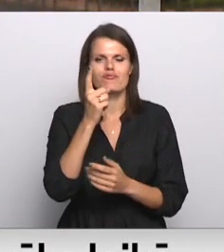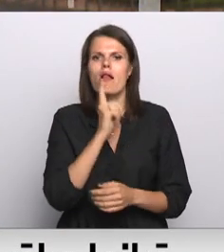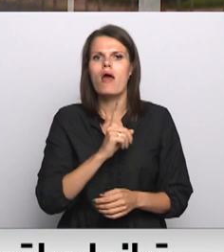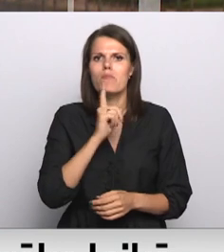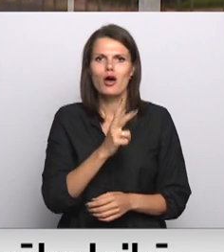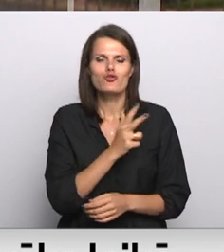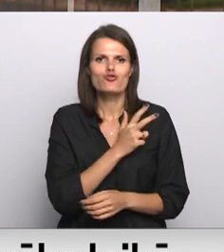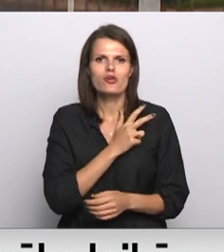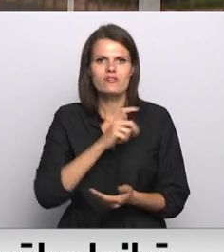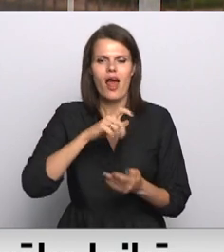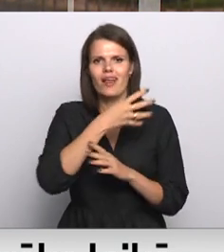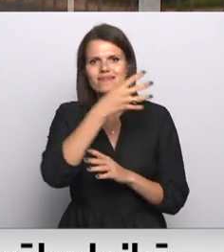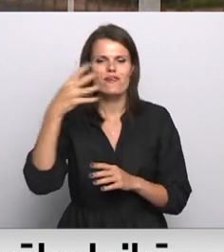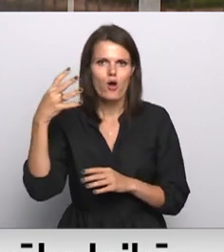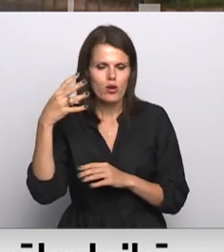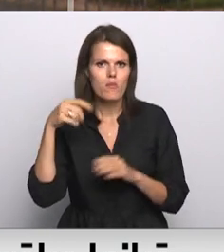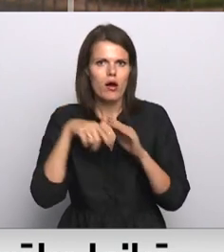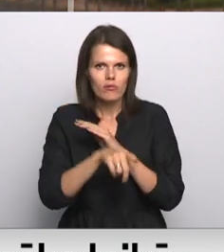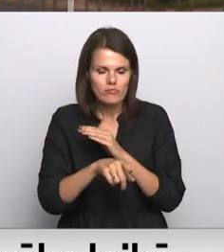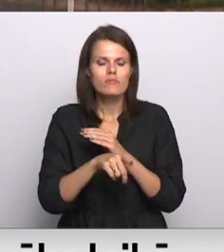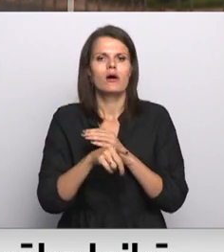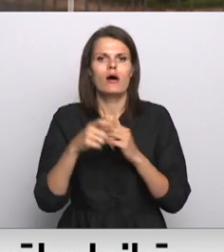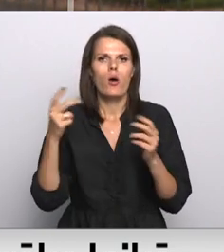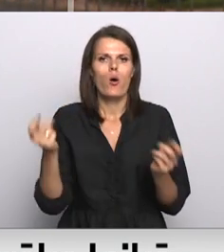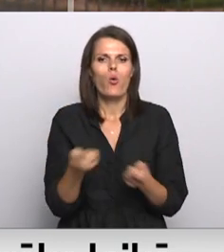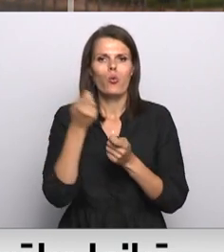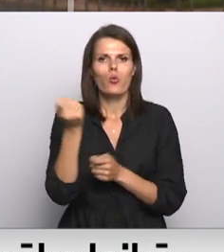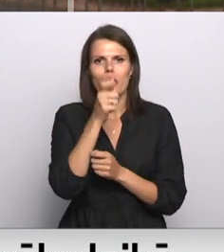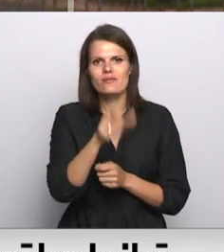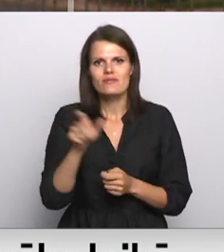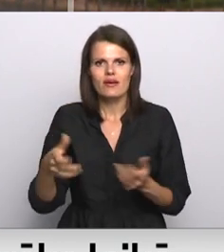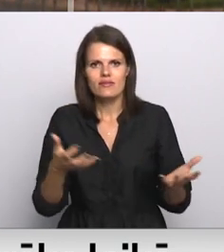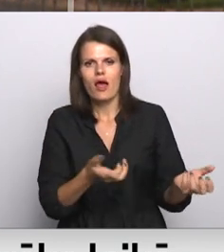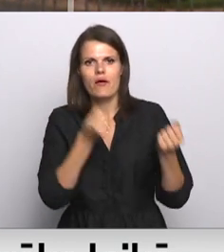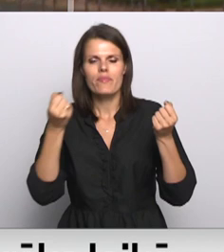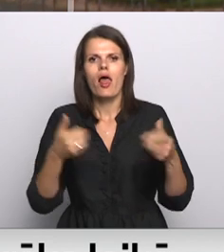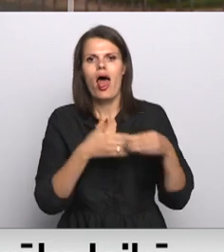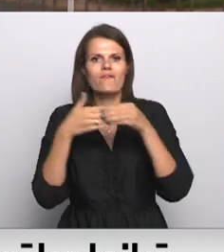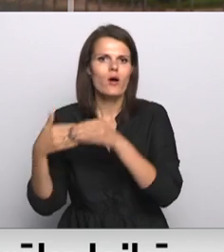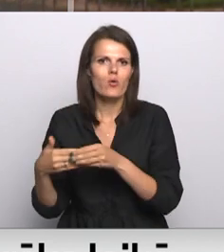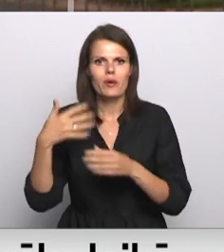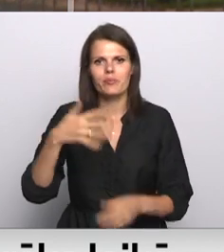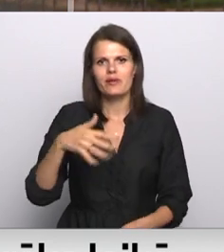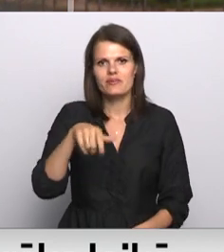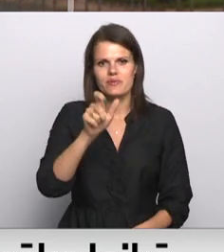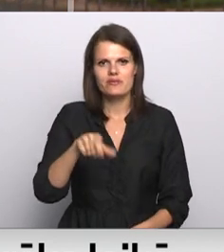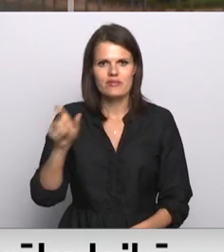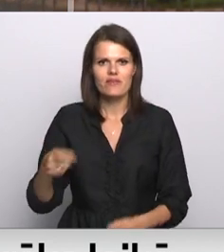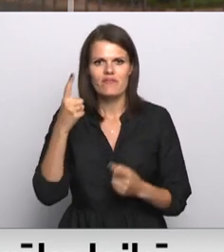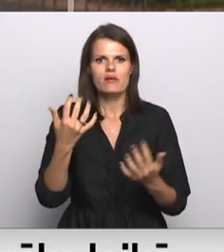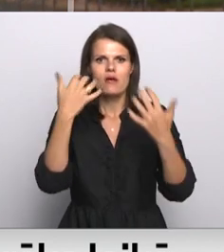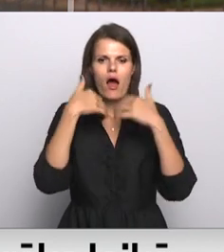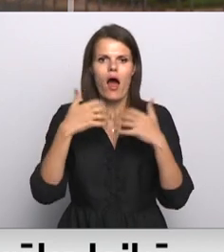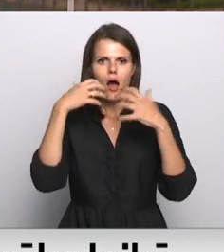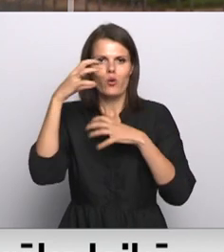Liepājas sociālajā dzīvojamajā mājā, no kuras ugunsdzēsēji evakuēja 50 cilvēkus. Viens iemītnieks bija saelpojies dūmus, tāpēc